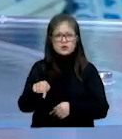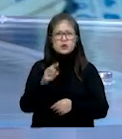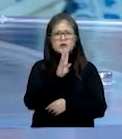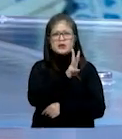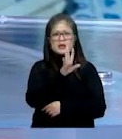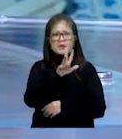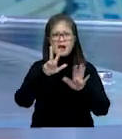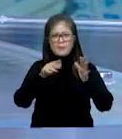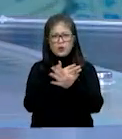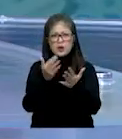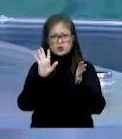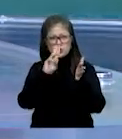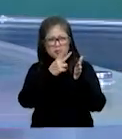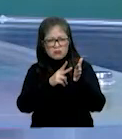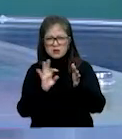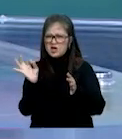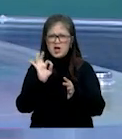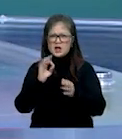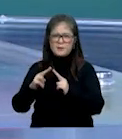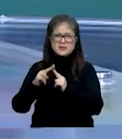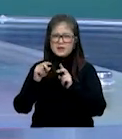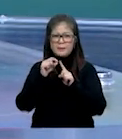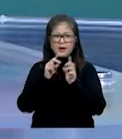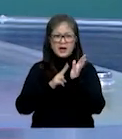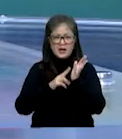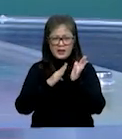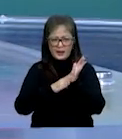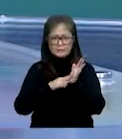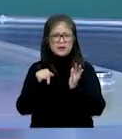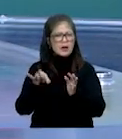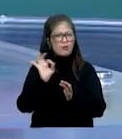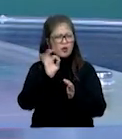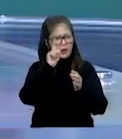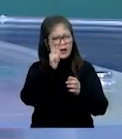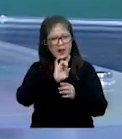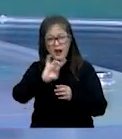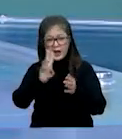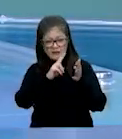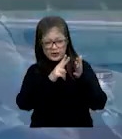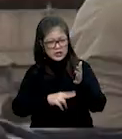terverifikasi tidak ada pinjaman ke PNM. Sisanya 49 warga belum terverifikasi.